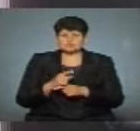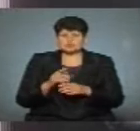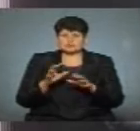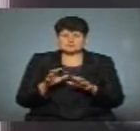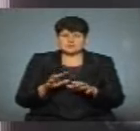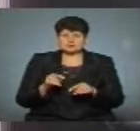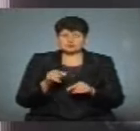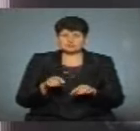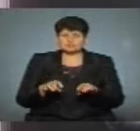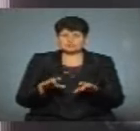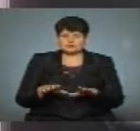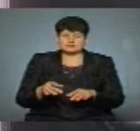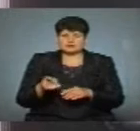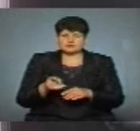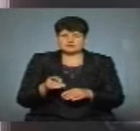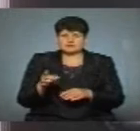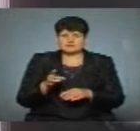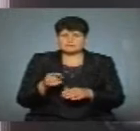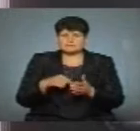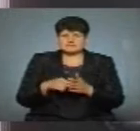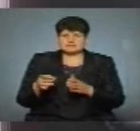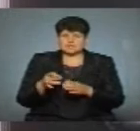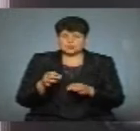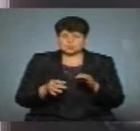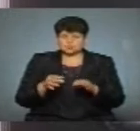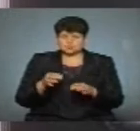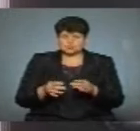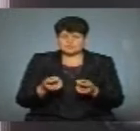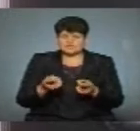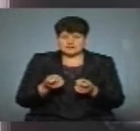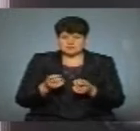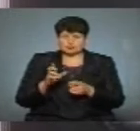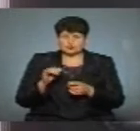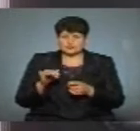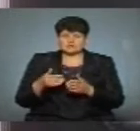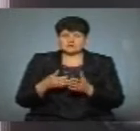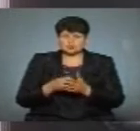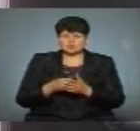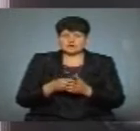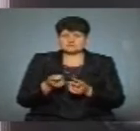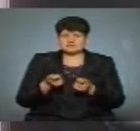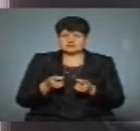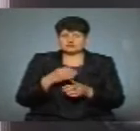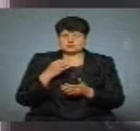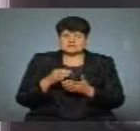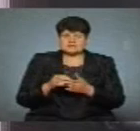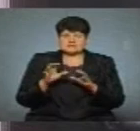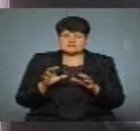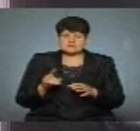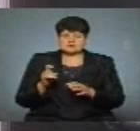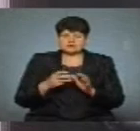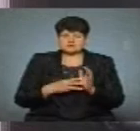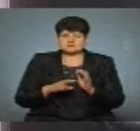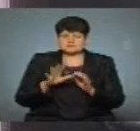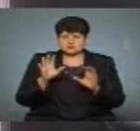закону, а тому постанова Тернопільського міськрайонного суду в частині притягнення Букатки до адміністративної відповідальності за статтею